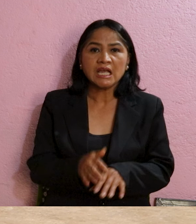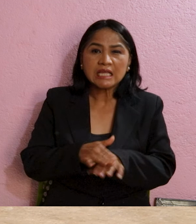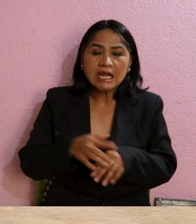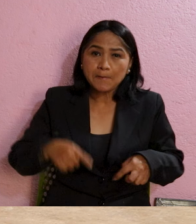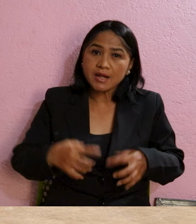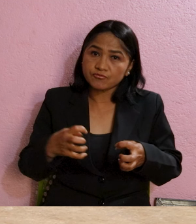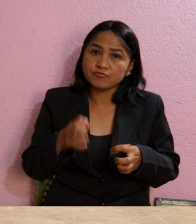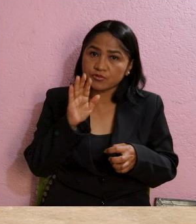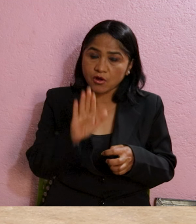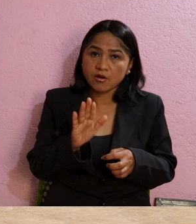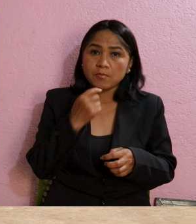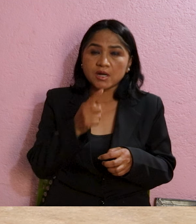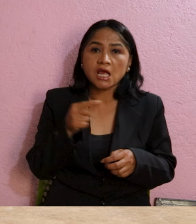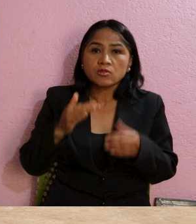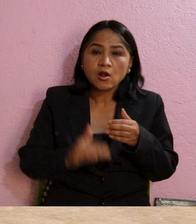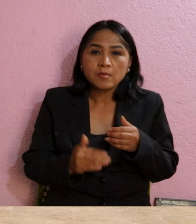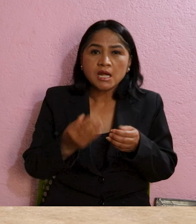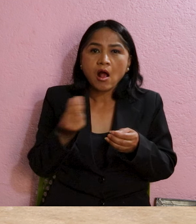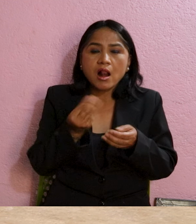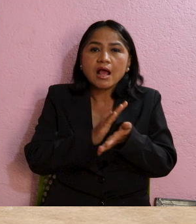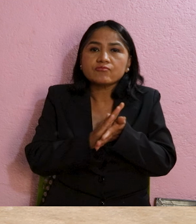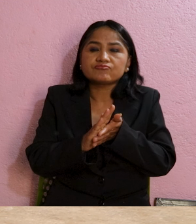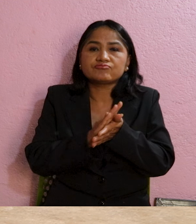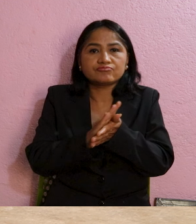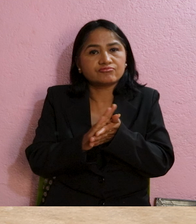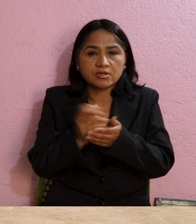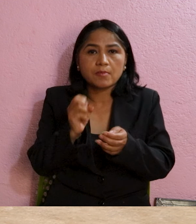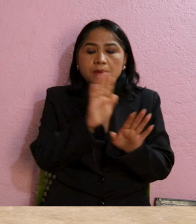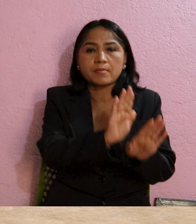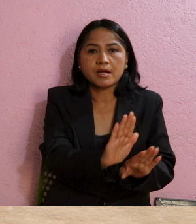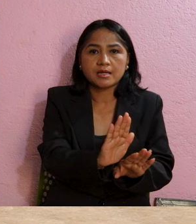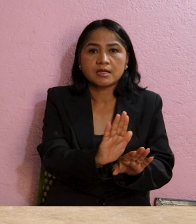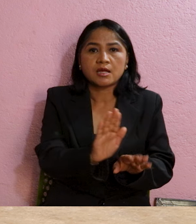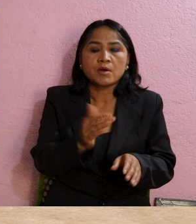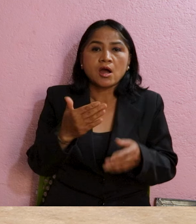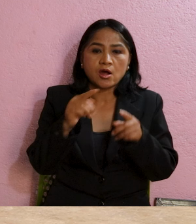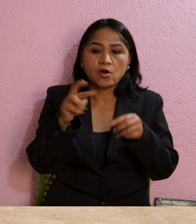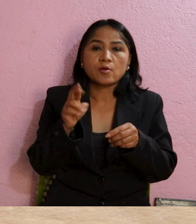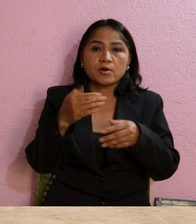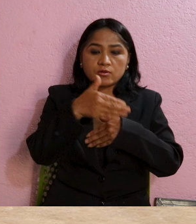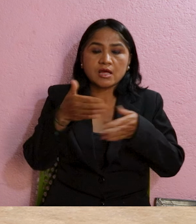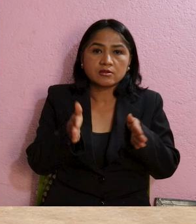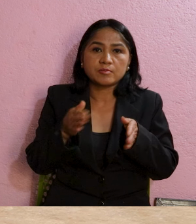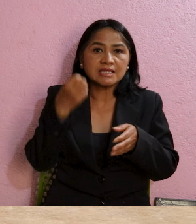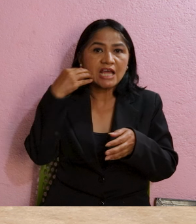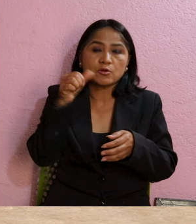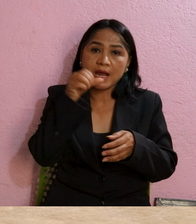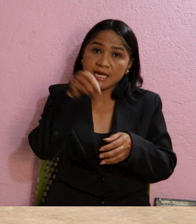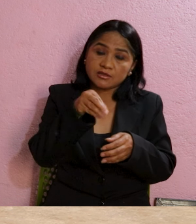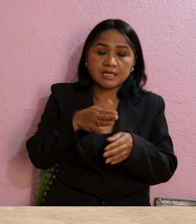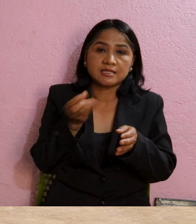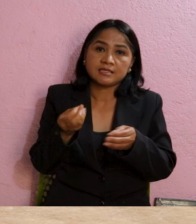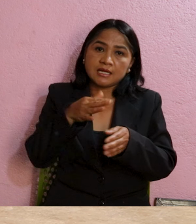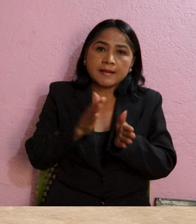धेरै पेट दुखेको भए तल्लो पेट हल्का मालिस गर, पख म रबरको थैलीमा तातो पानी ल्याइदिन्छु अनि